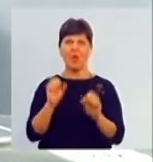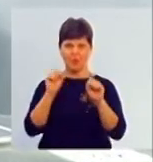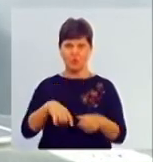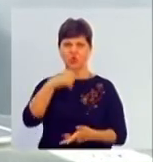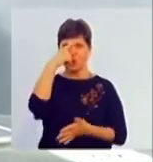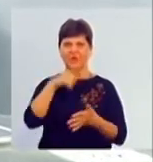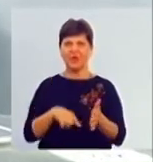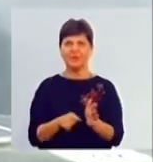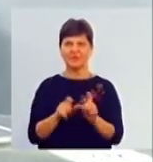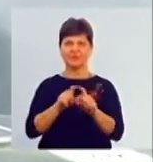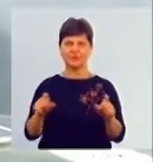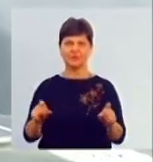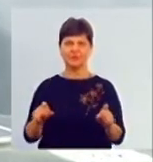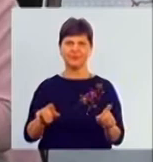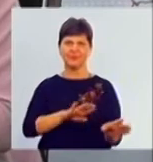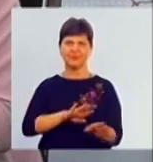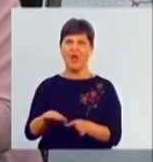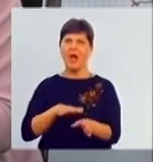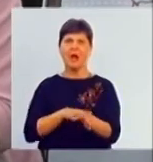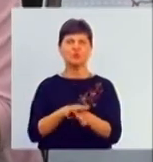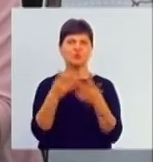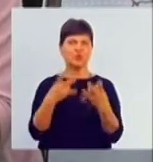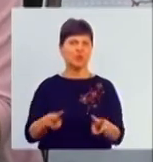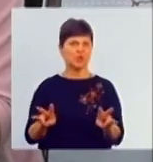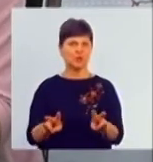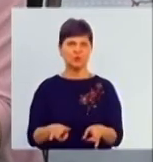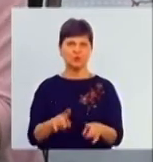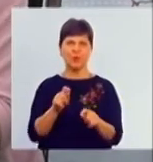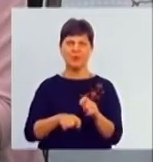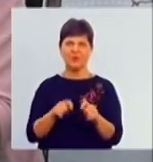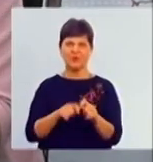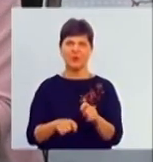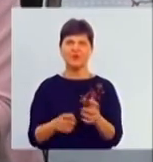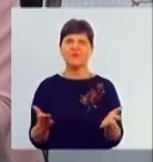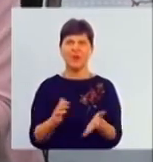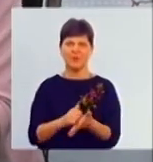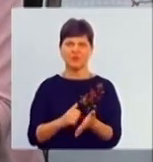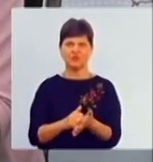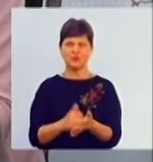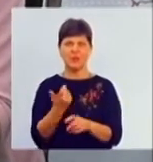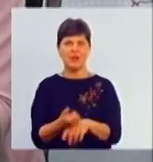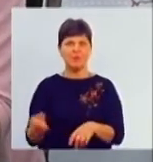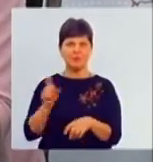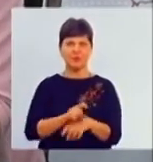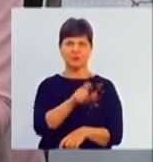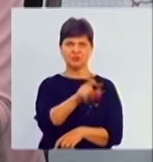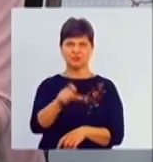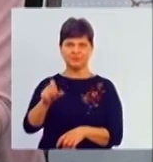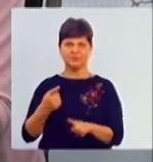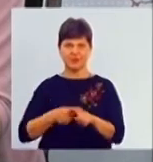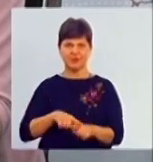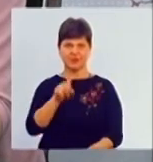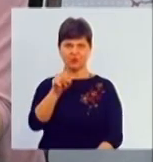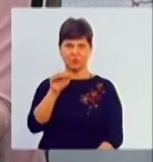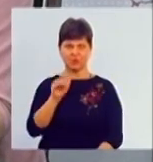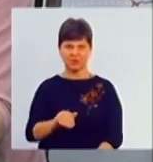фонду? Абсолютно не потрібно перевіряти пенсійний фонд. По якій причині? Переважна більшість осіб з цих 100 тисяч, яким